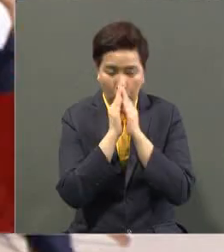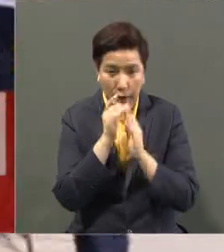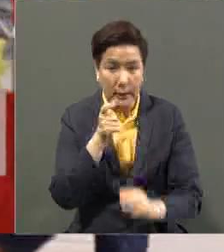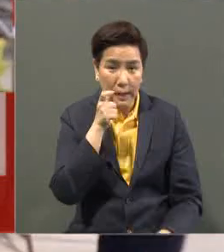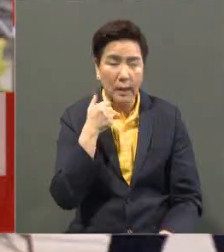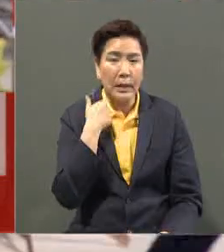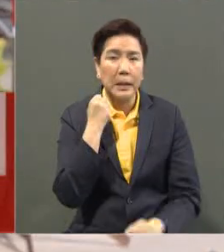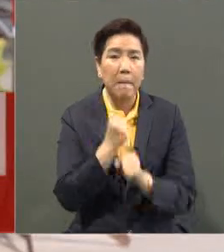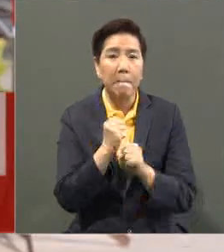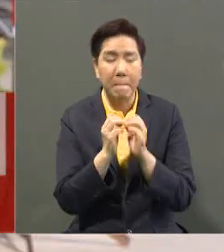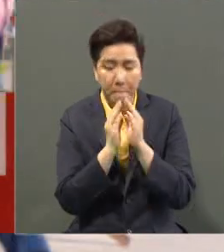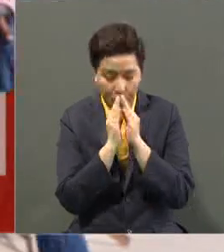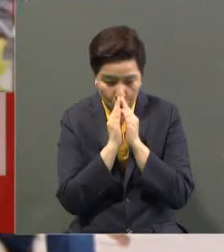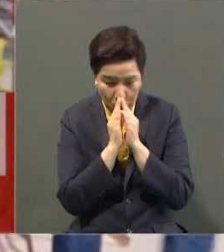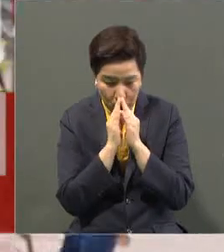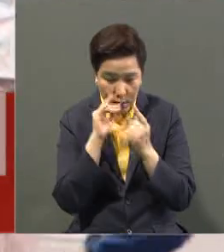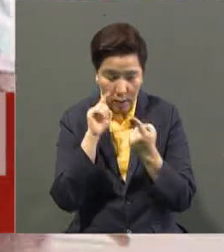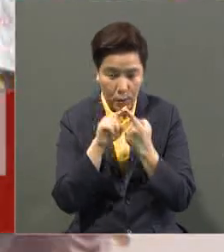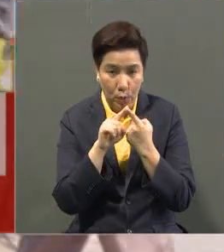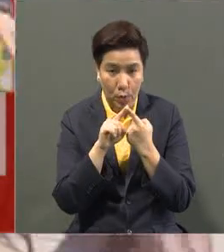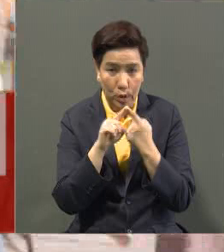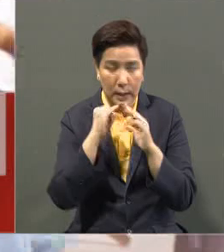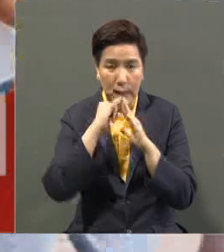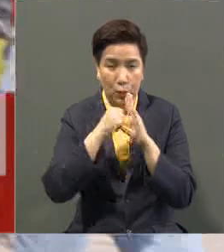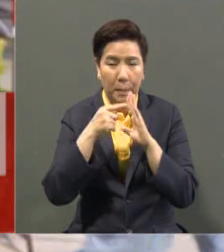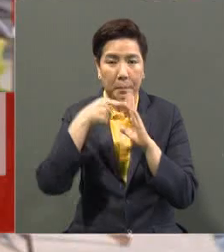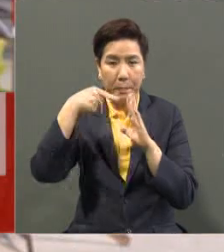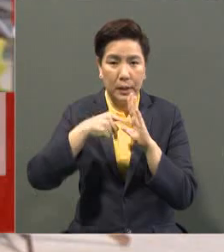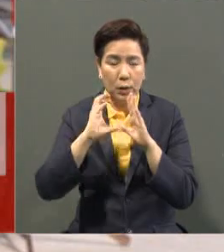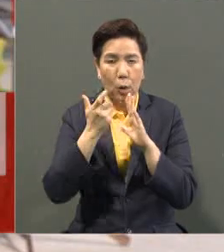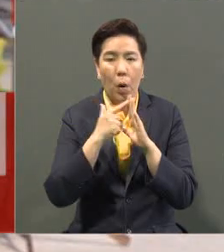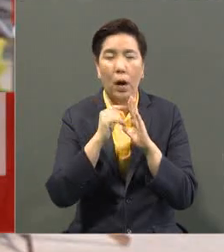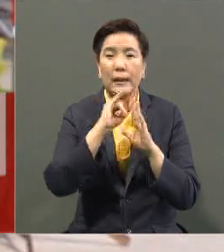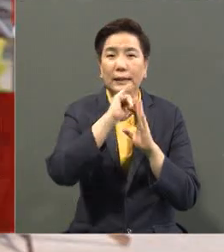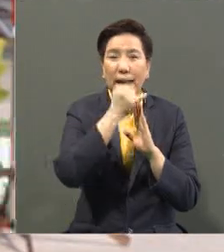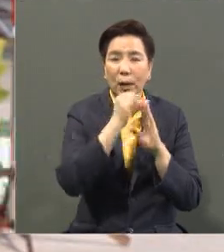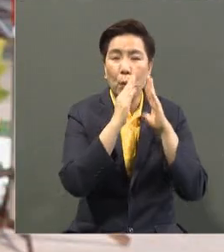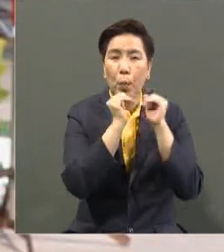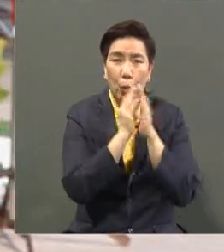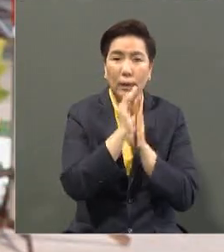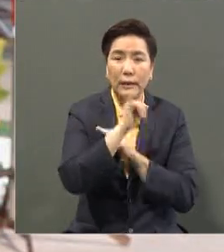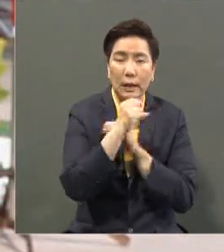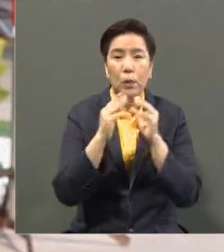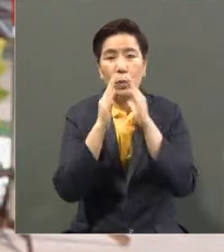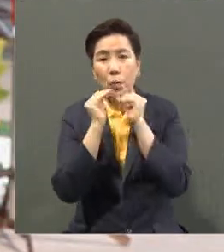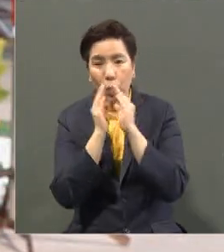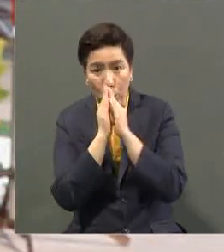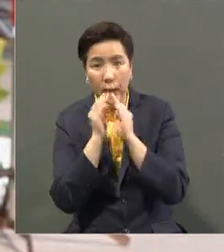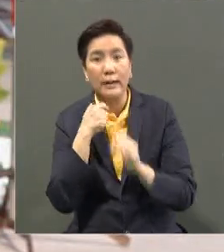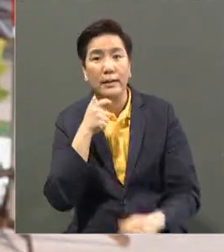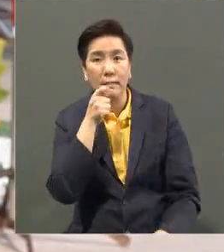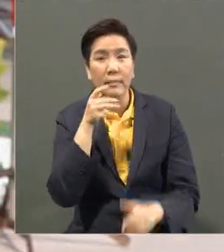ที่ที่วัดในจังหวัดพิษณูโลกค่ะวัดจันทร์ตะวันตกวัดใหญ่แล้วก็